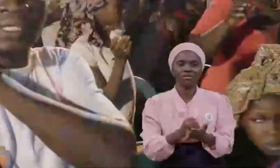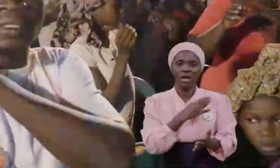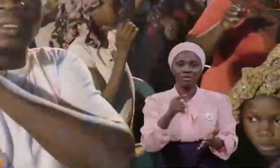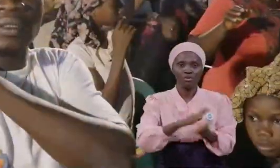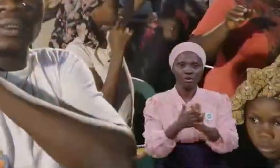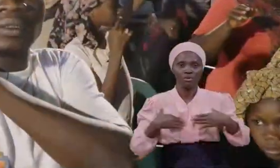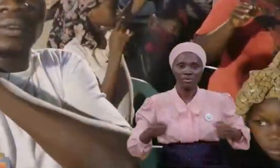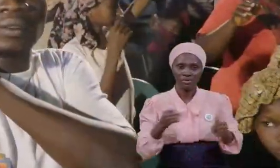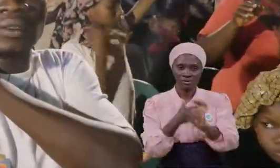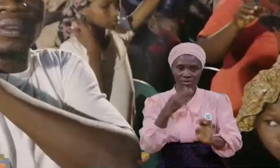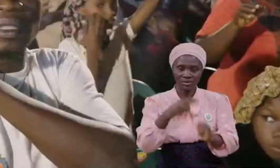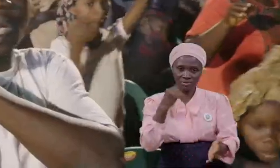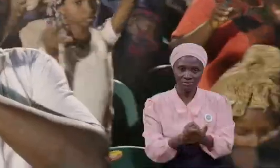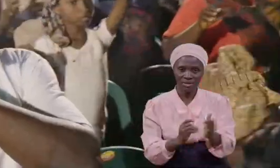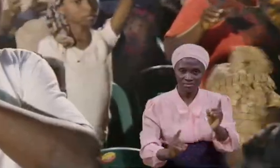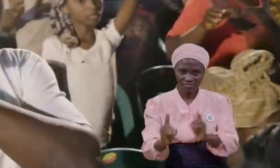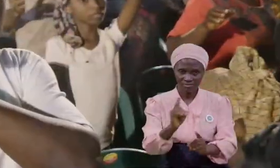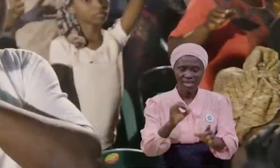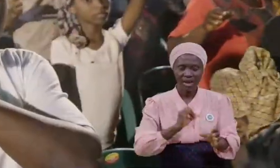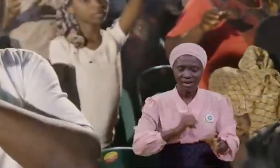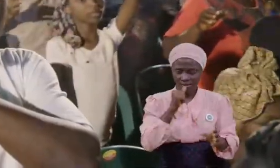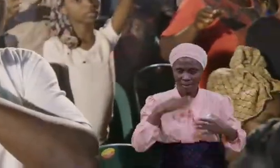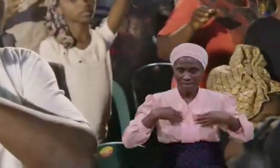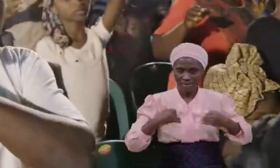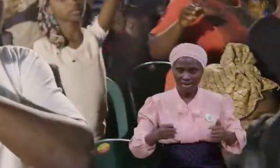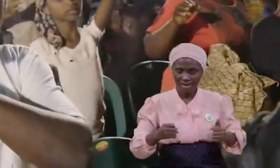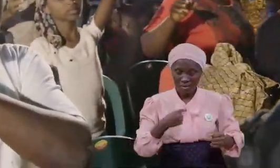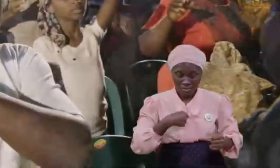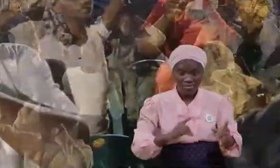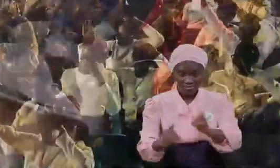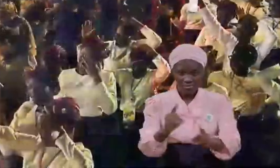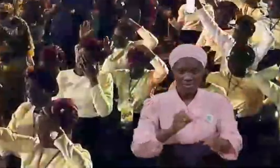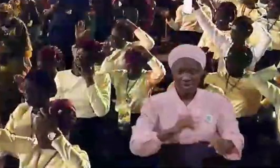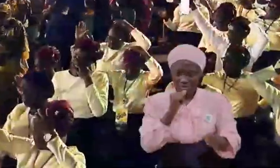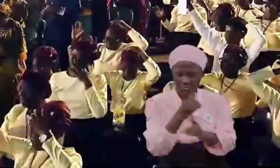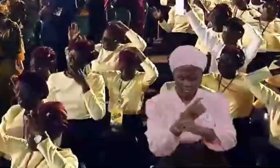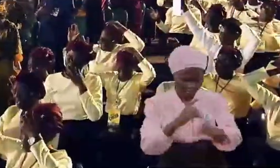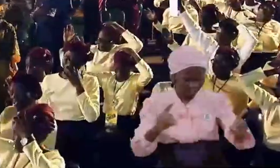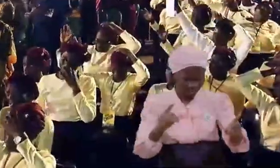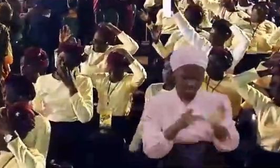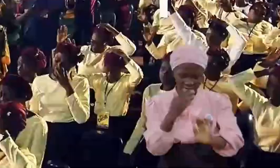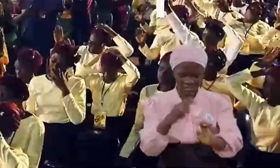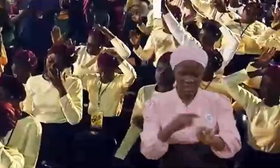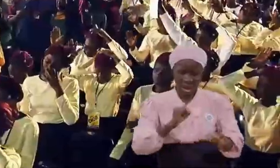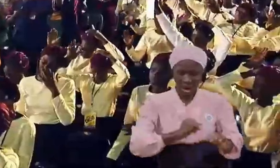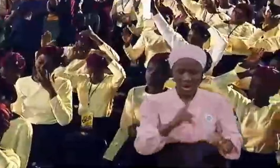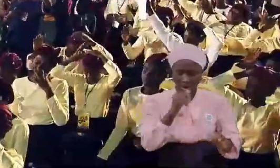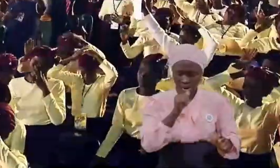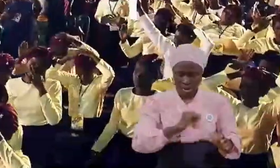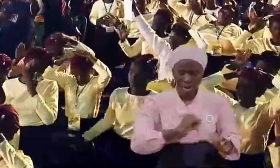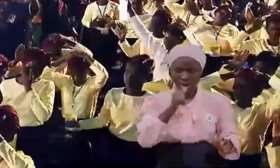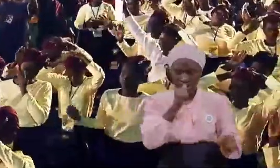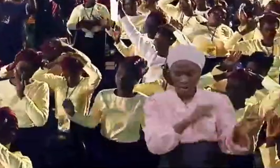guéri. Je suis délivré. Je suis affranchi. Le Seigneur est